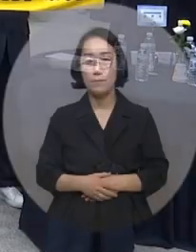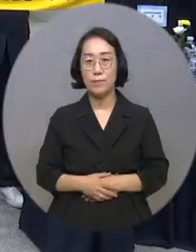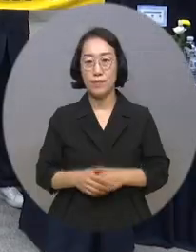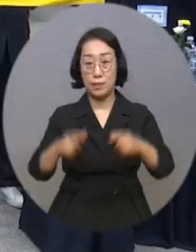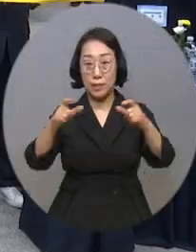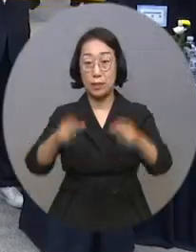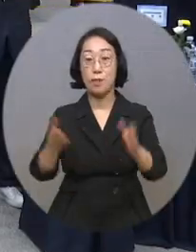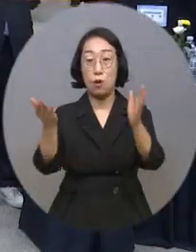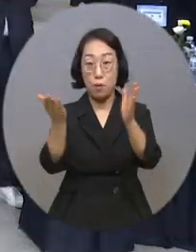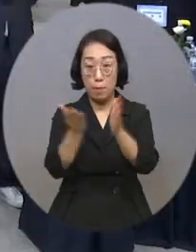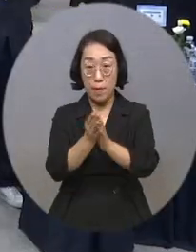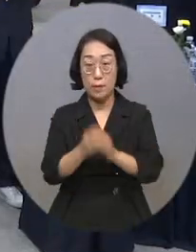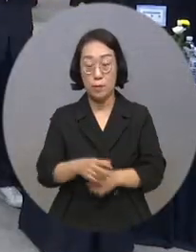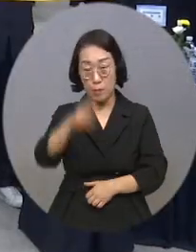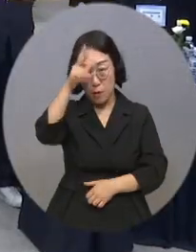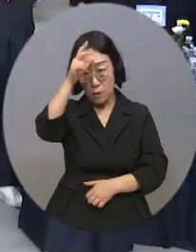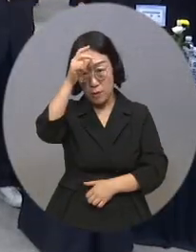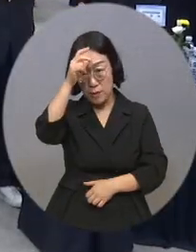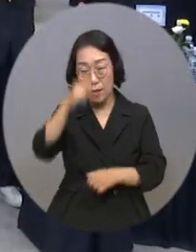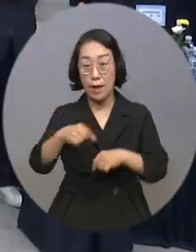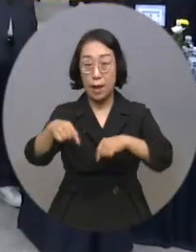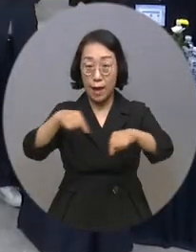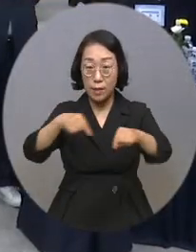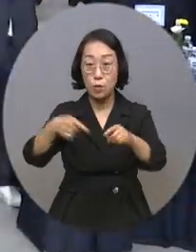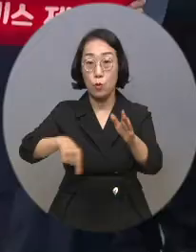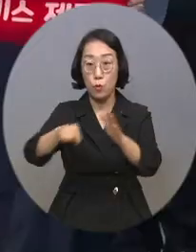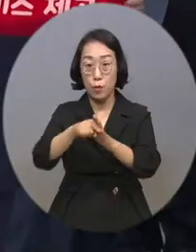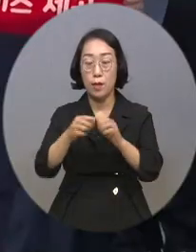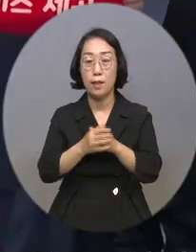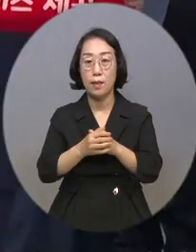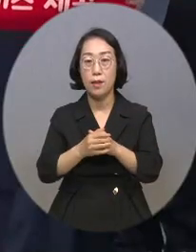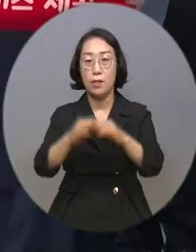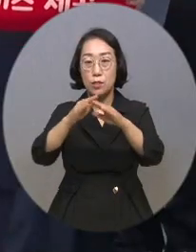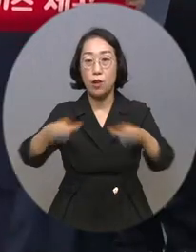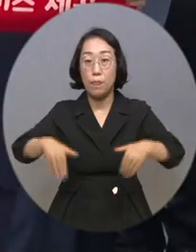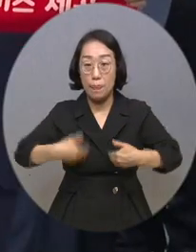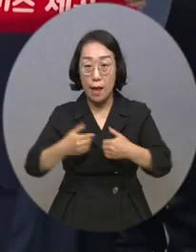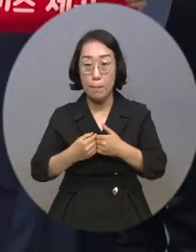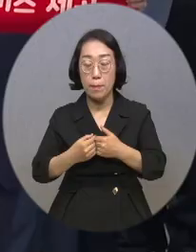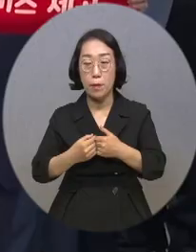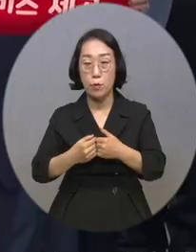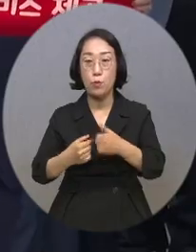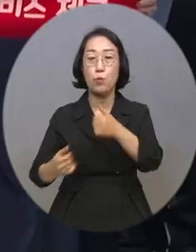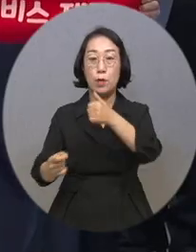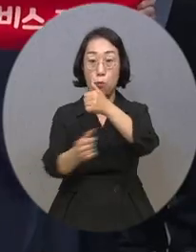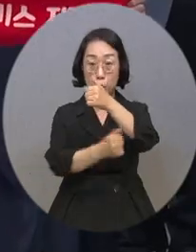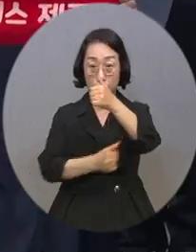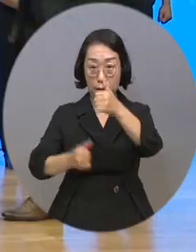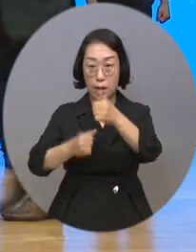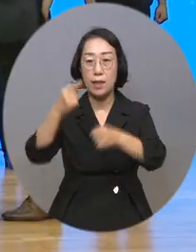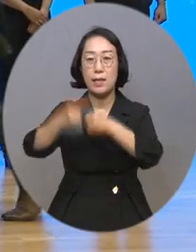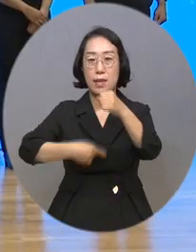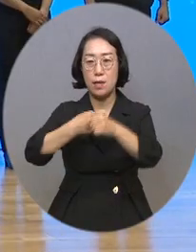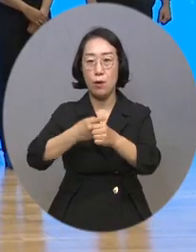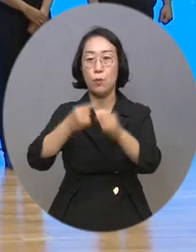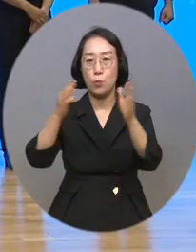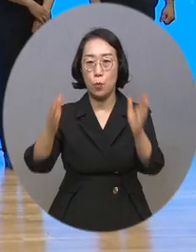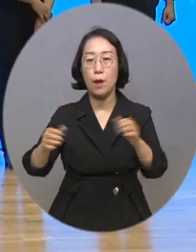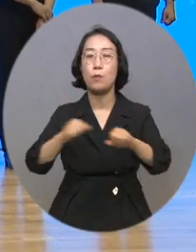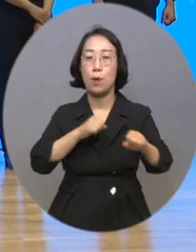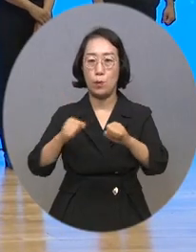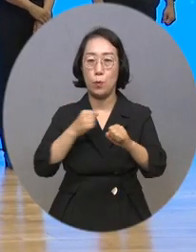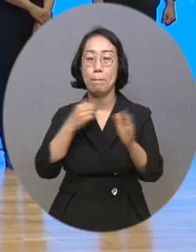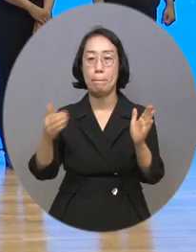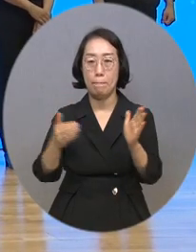지역 맞춤형 치안 행정을 위해 출범한 전남자치경찰위원회가 1주년을 맞았습니다. 전국 최초로 범죄